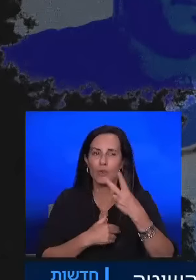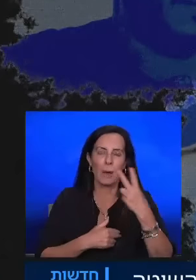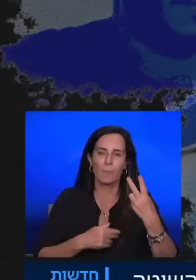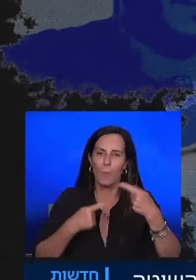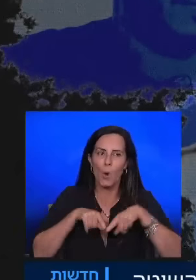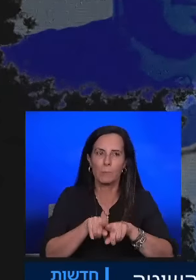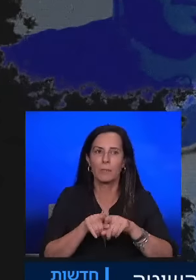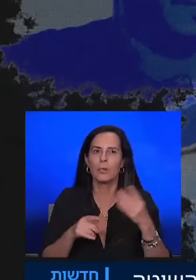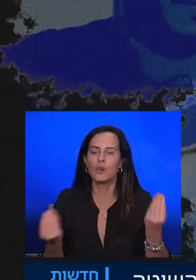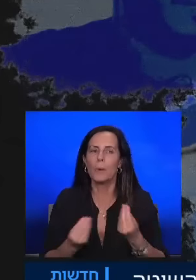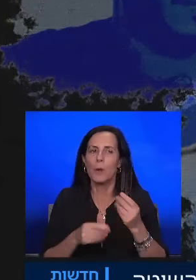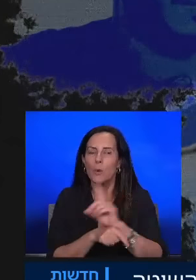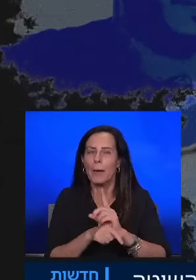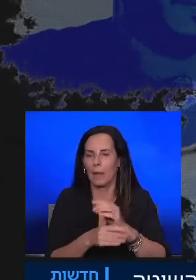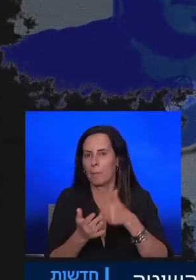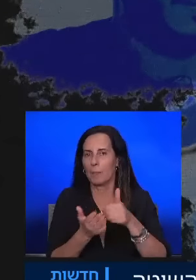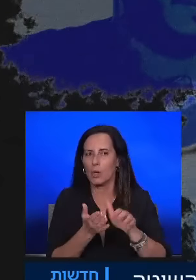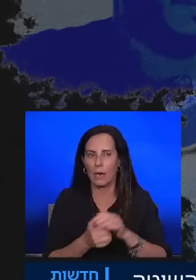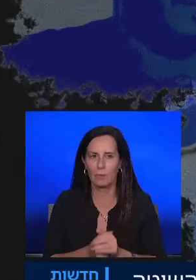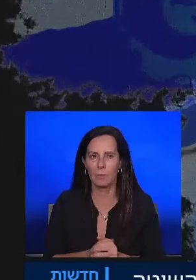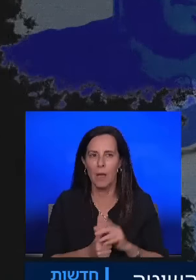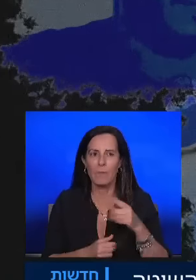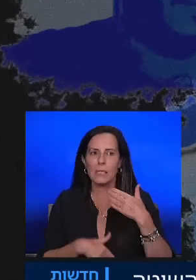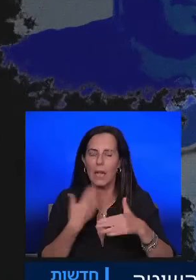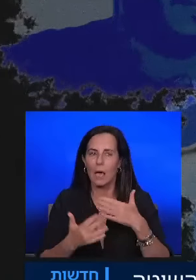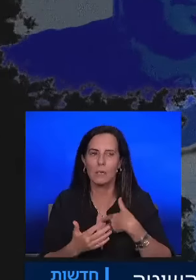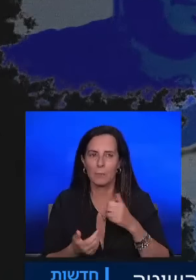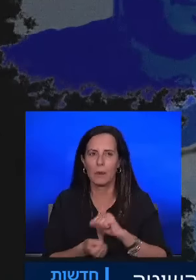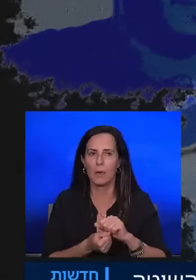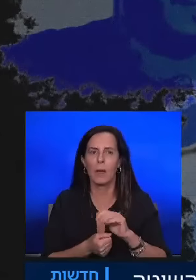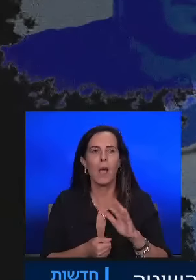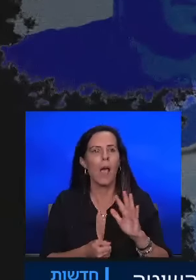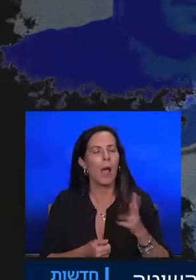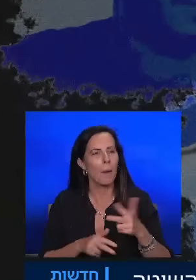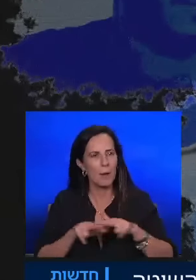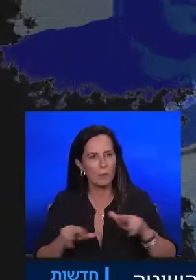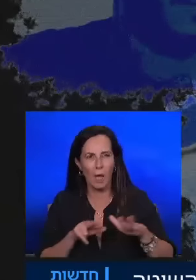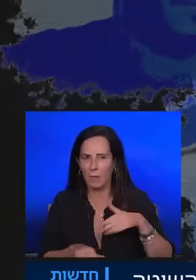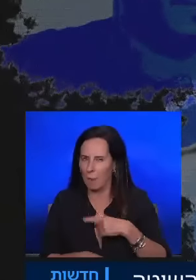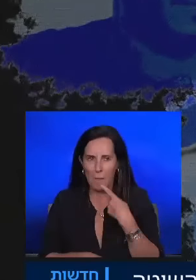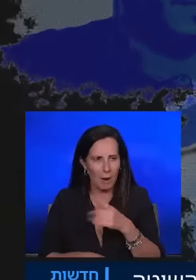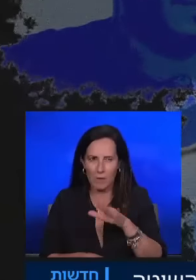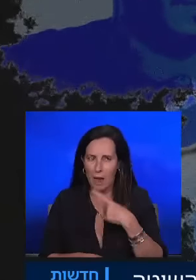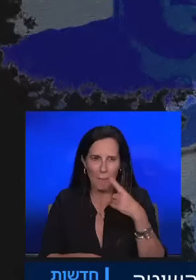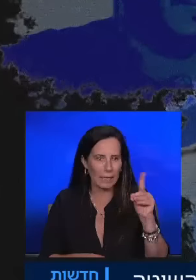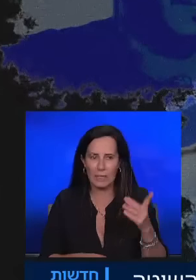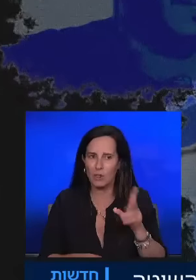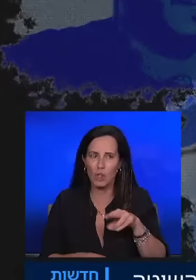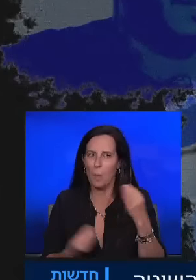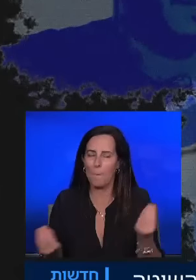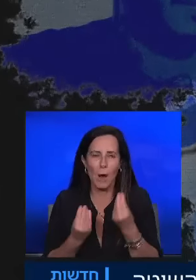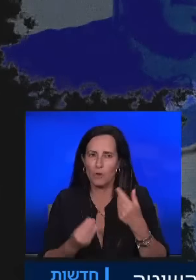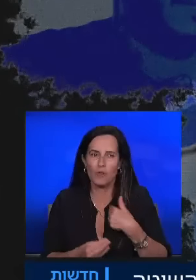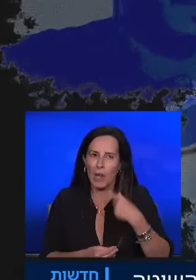כדי שמשהו בינתיים יחזיק משהו אחר. ואז אני מחסל אותו. בכמה סיטואציות, אני גם אמרתי לך וגם אמרתי לדניס, שיש פה משהו שאני